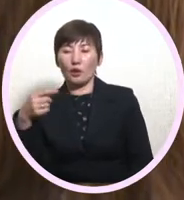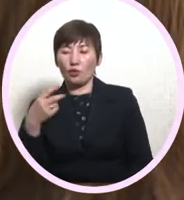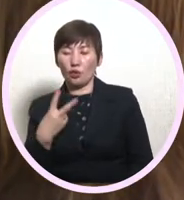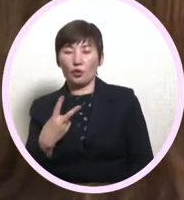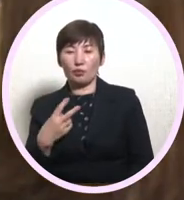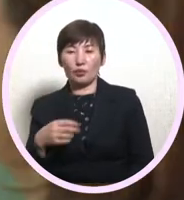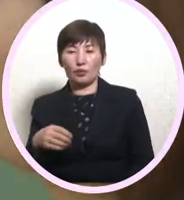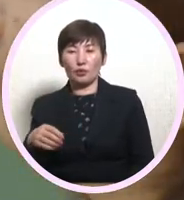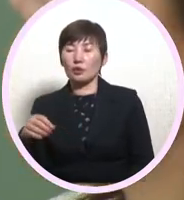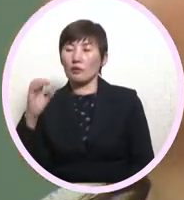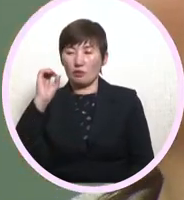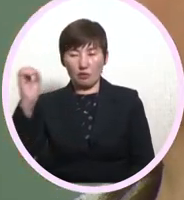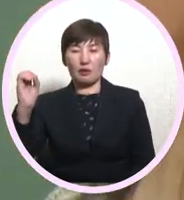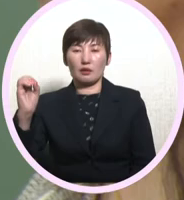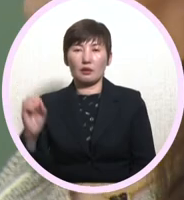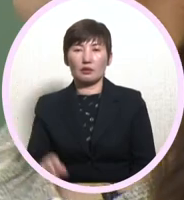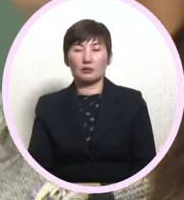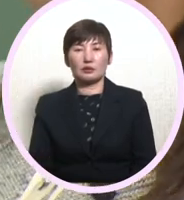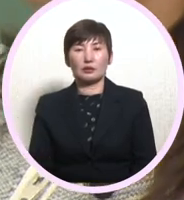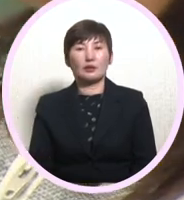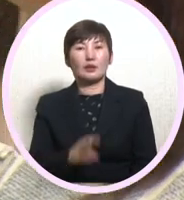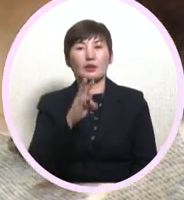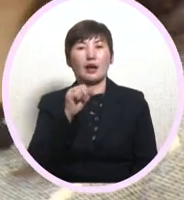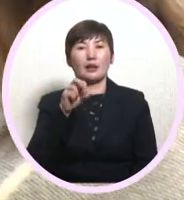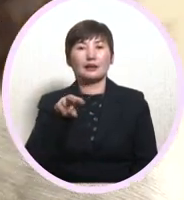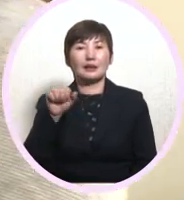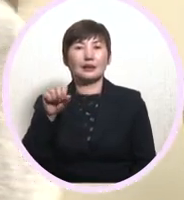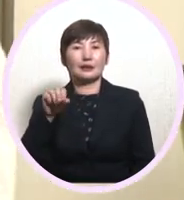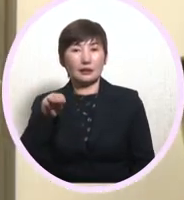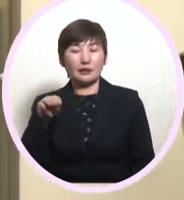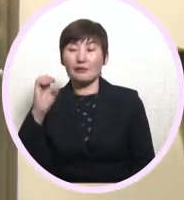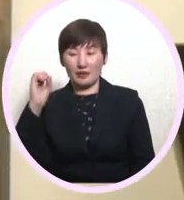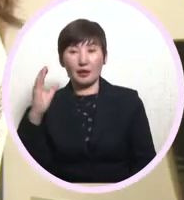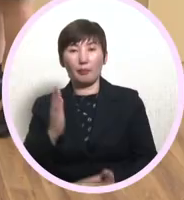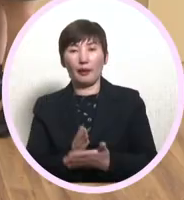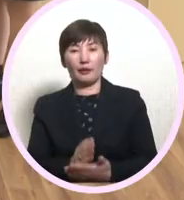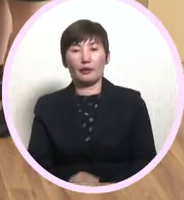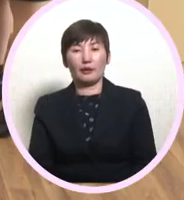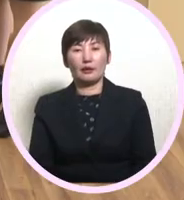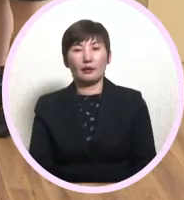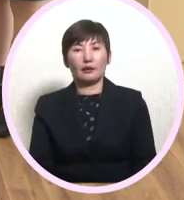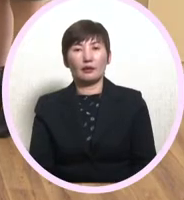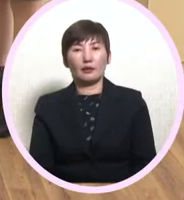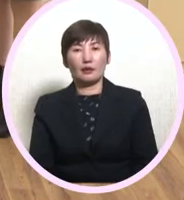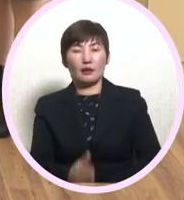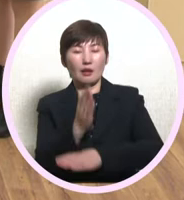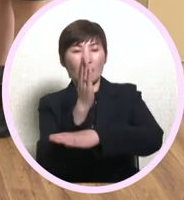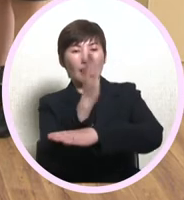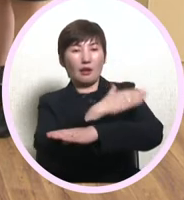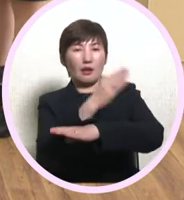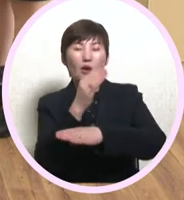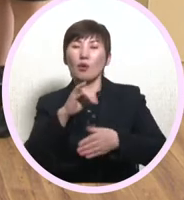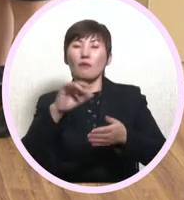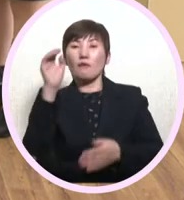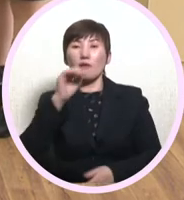буюу манай налалт тэг гарч ирж байна. За Батар жогшоо налалт тэг гарч ирнэ гэдэг маань хөдөлгөөний физик утганы үс